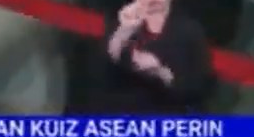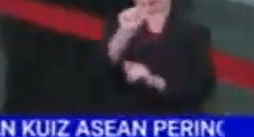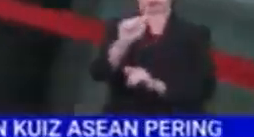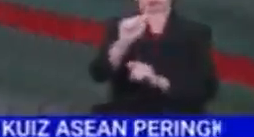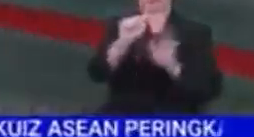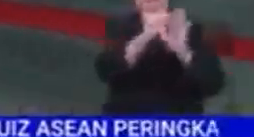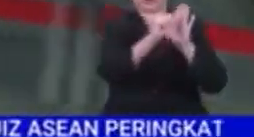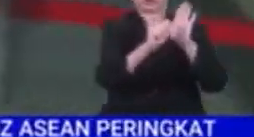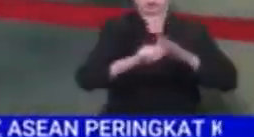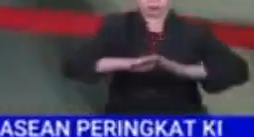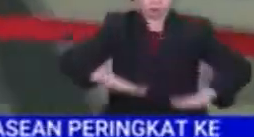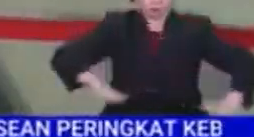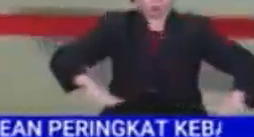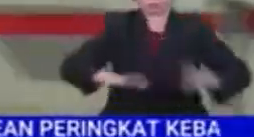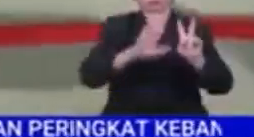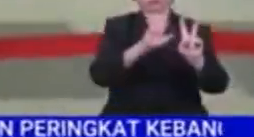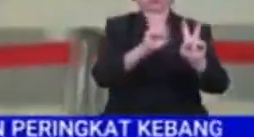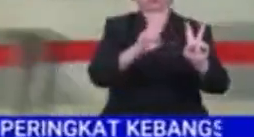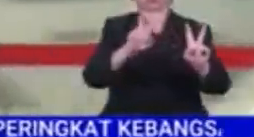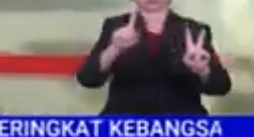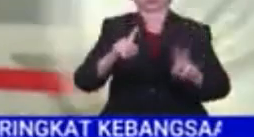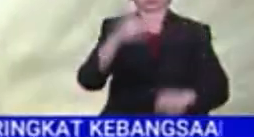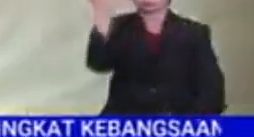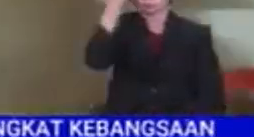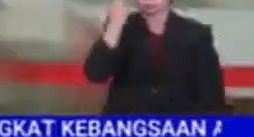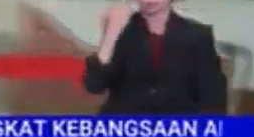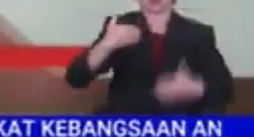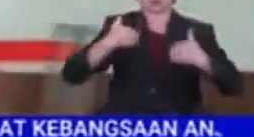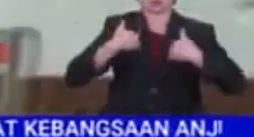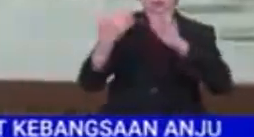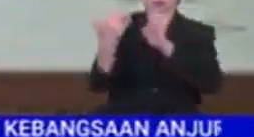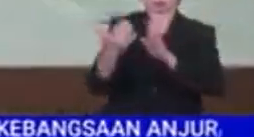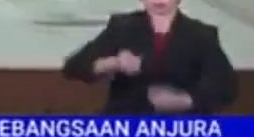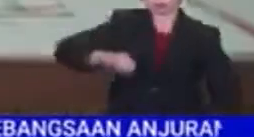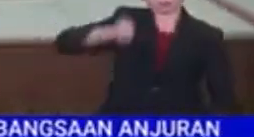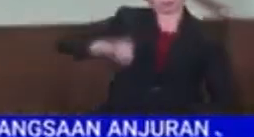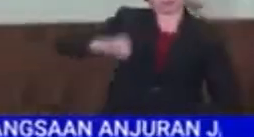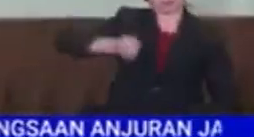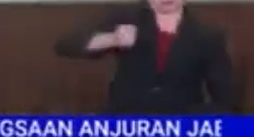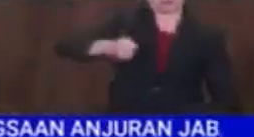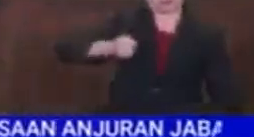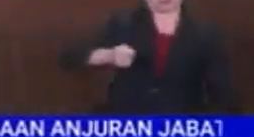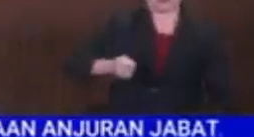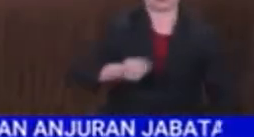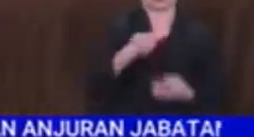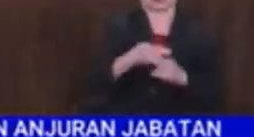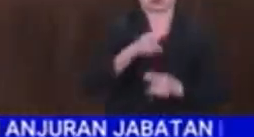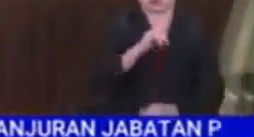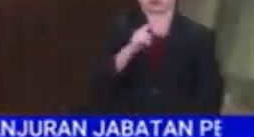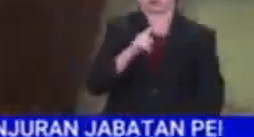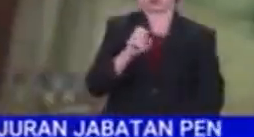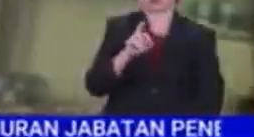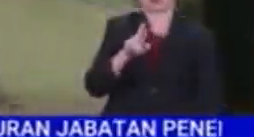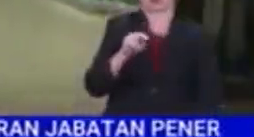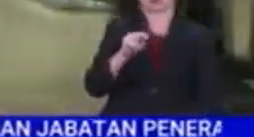East tak anak-anak 2001 berbicara berlangsung di hadapan Hakim Mahkamah section izzam